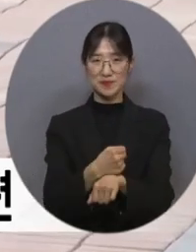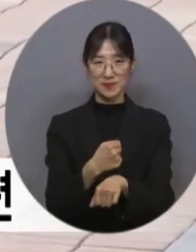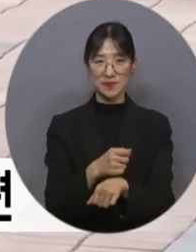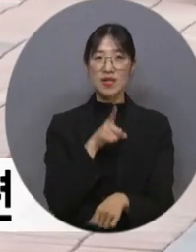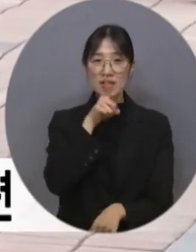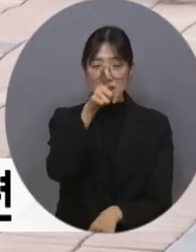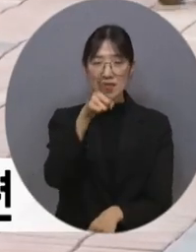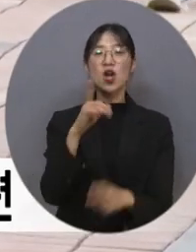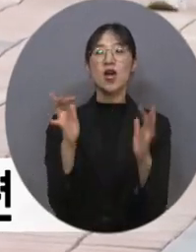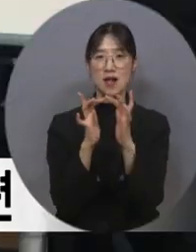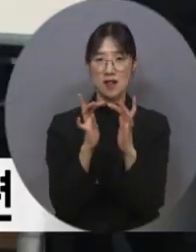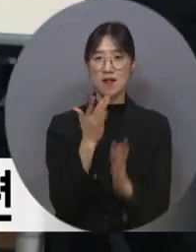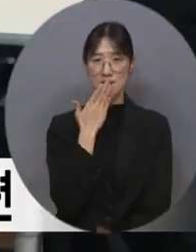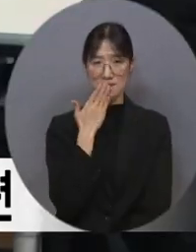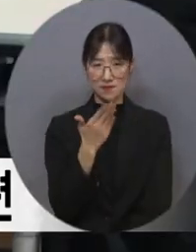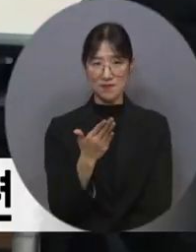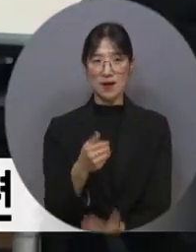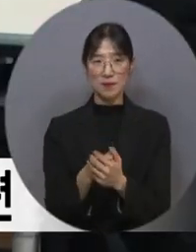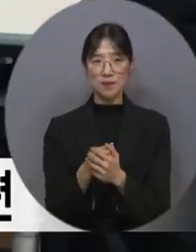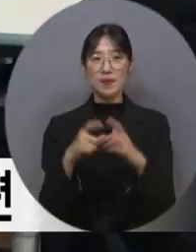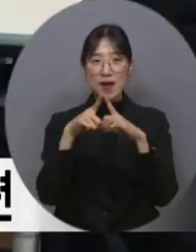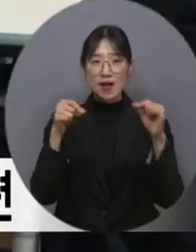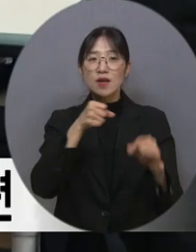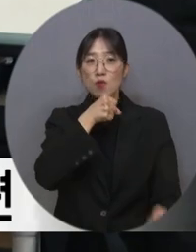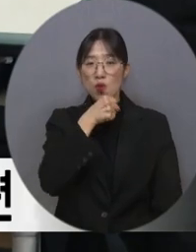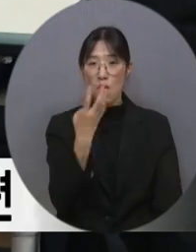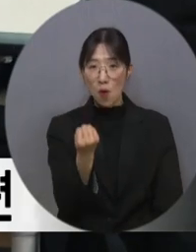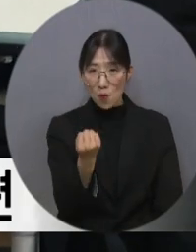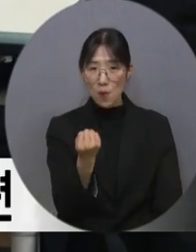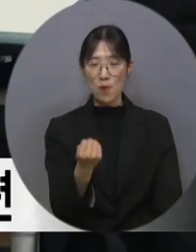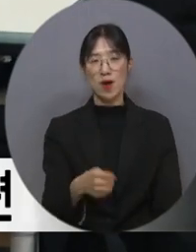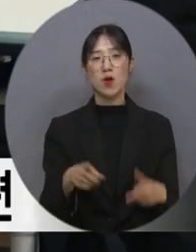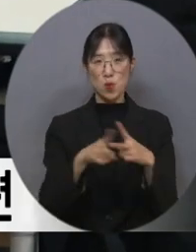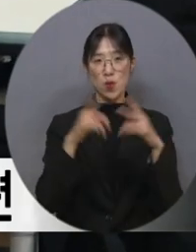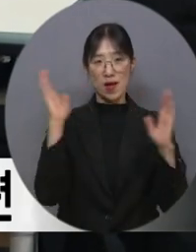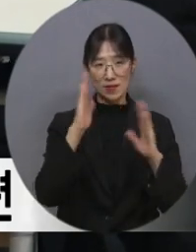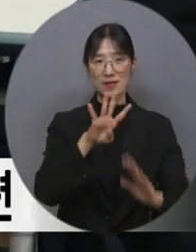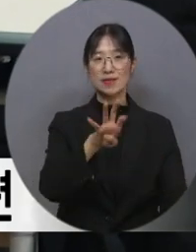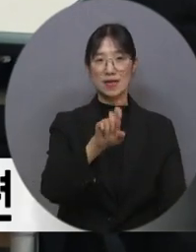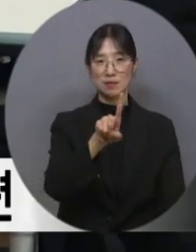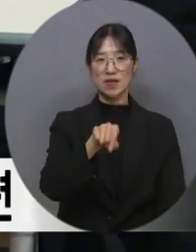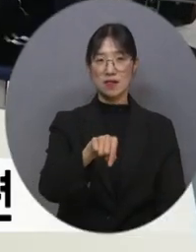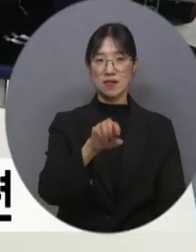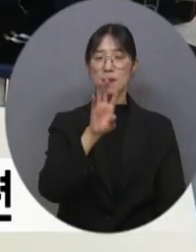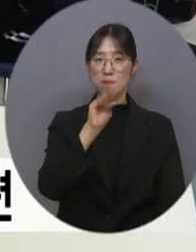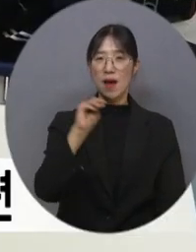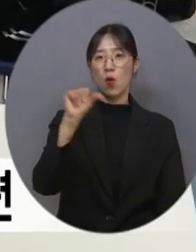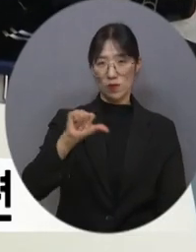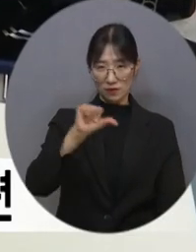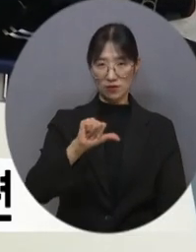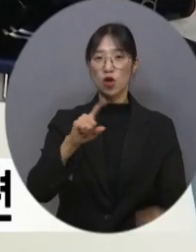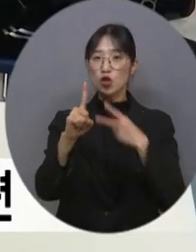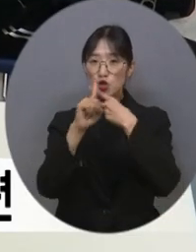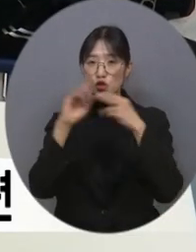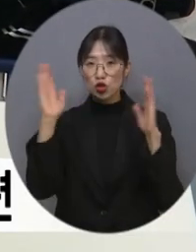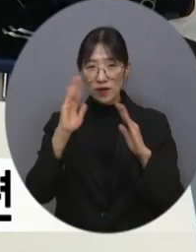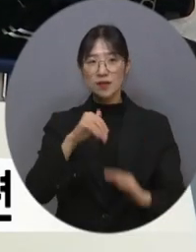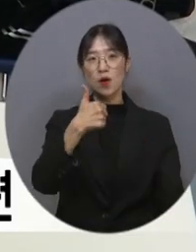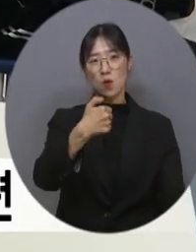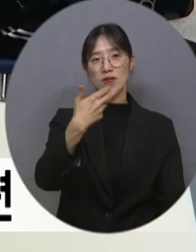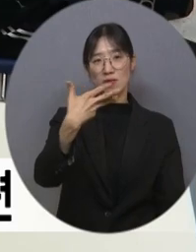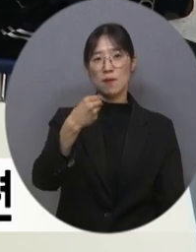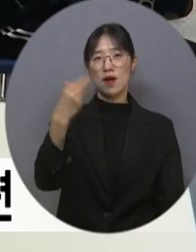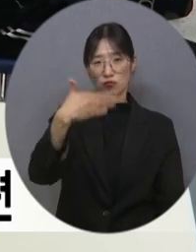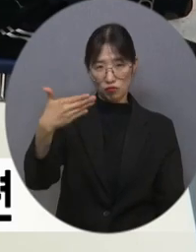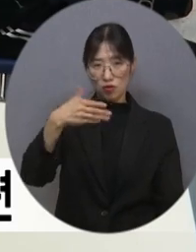신청은 온라인으로 할 수 있으며 지급되는 카드 포인트는 초등학생은 41만 5천 원, 중학생은 58만 9천